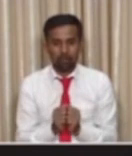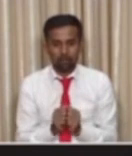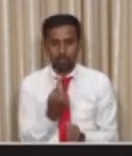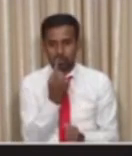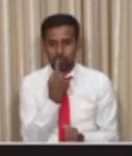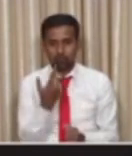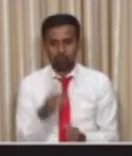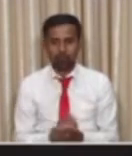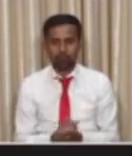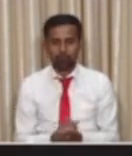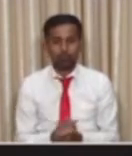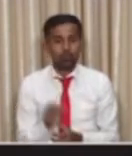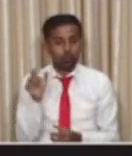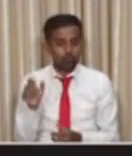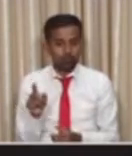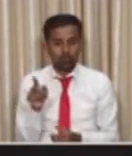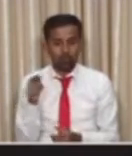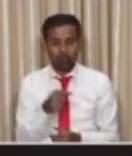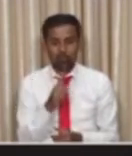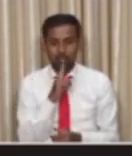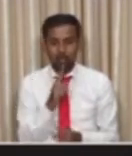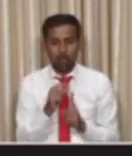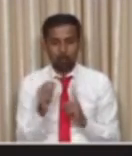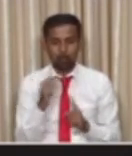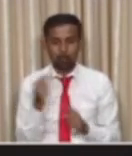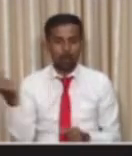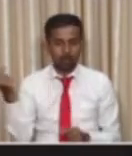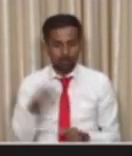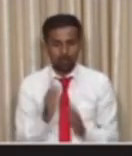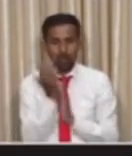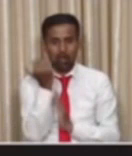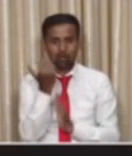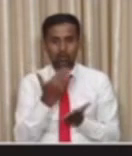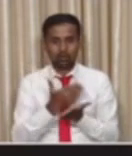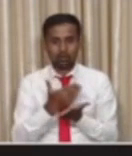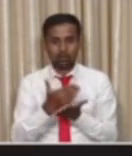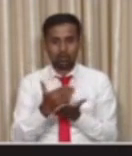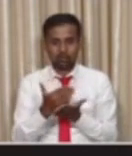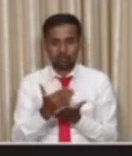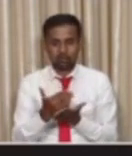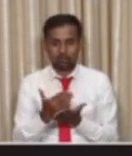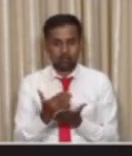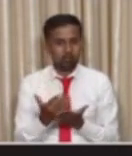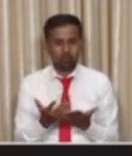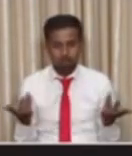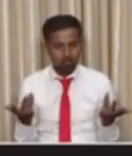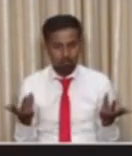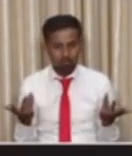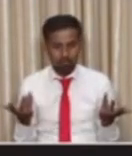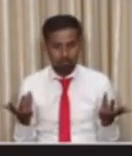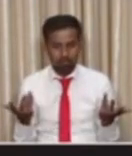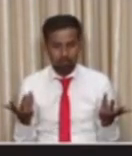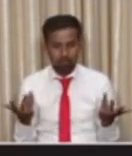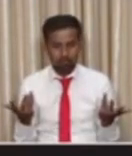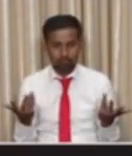මට දන්නලා තිබුණා. මුත් එතුමාට මම කිව්වේ මේ පාර්ලිමේන්තුවට පැමිණෙන්න තියෙන අයිතිය බාධා කරන්න කොයි වෙලාවකවත් කටවත් පුළුවන් කමක් නැහැ.